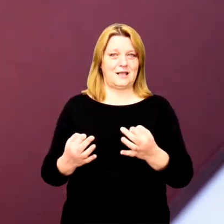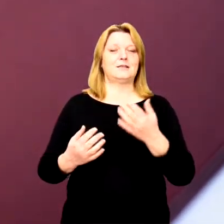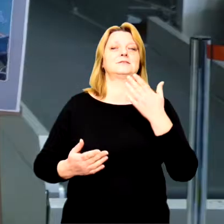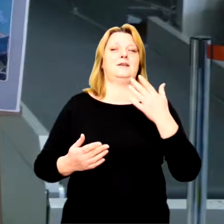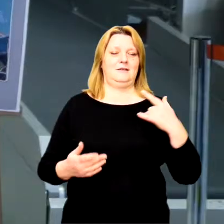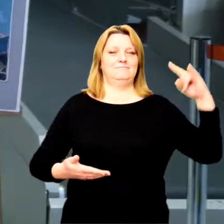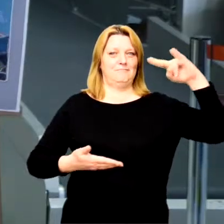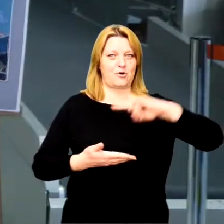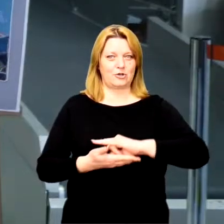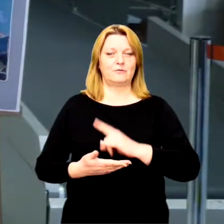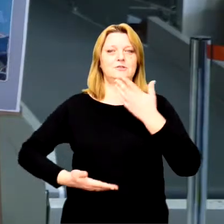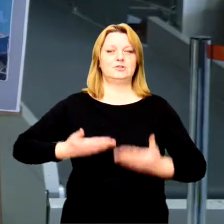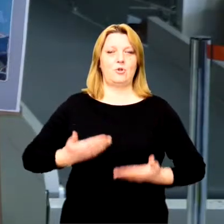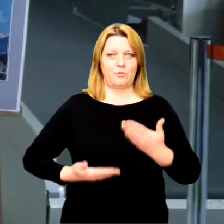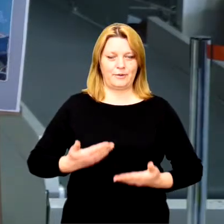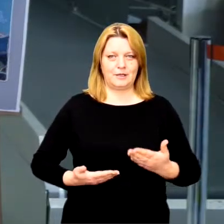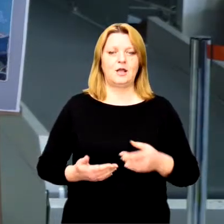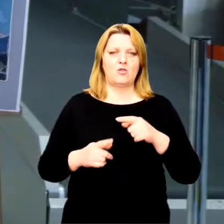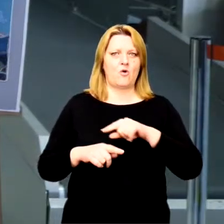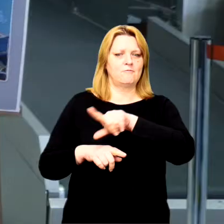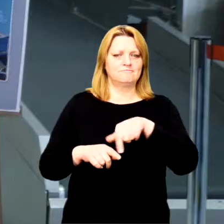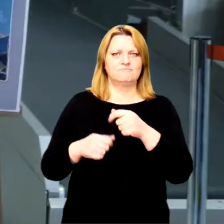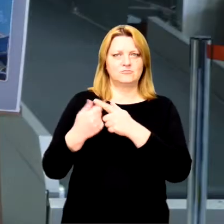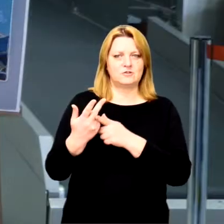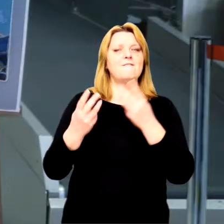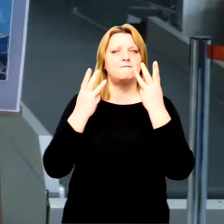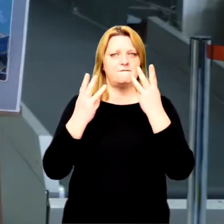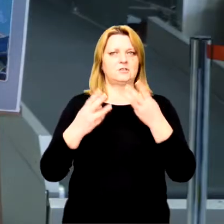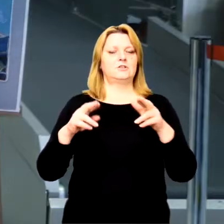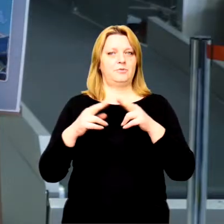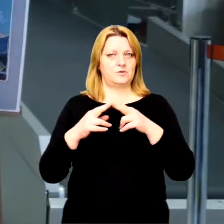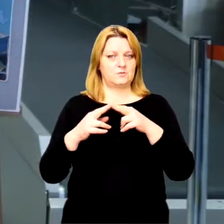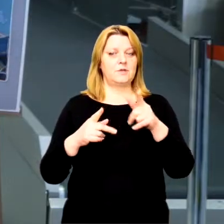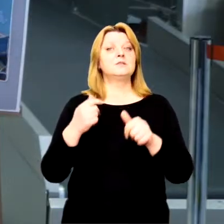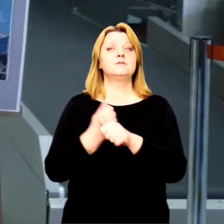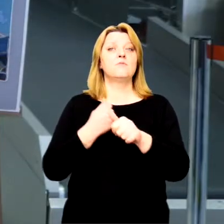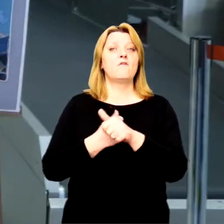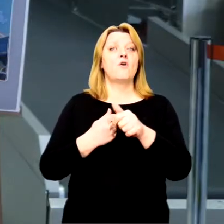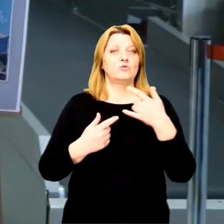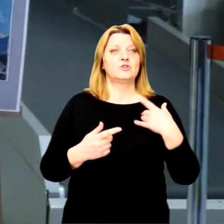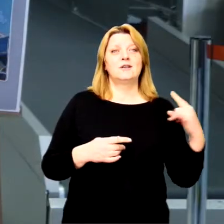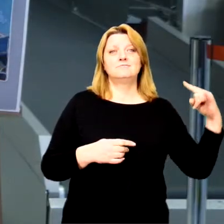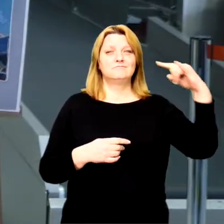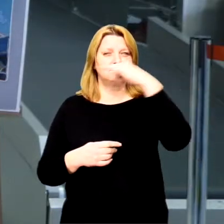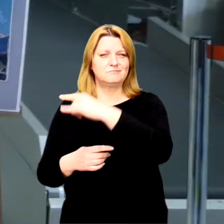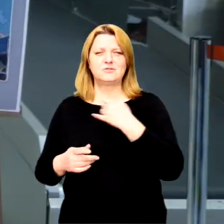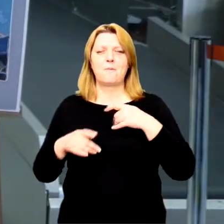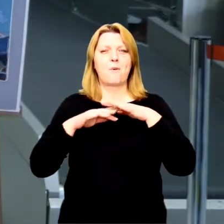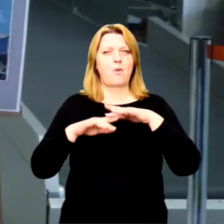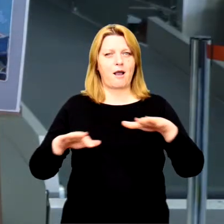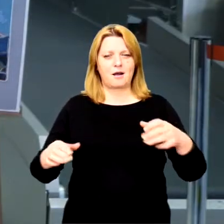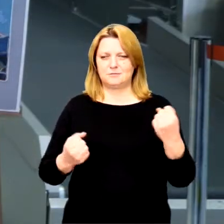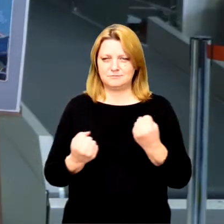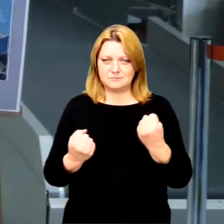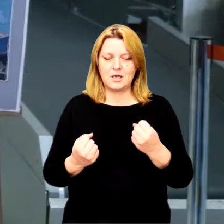także porozumienie z Portem Lotniczym w Lublinie i to są ważne porozumienia z tego względu, że transport lotniczy zaczyna być coraz bardziej